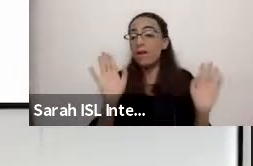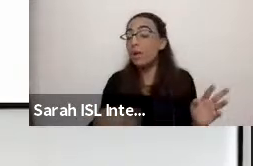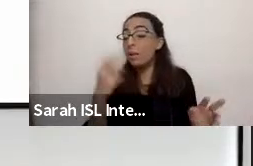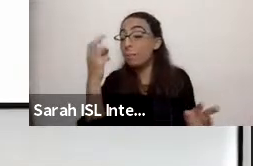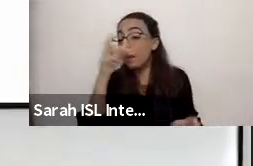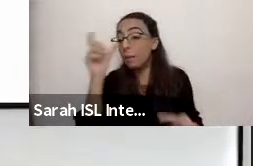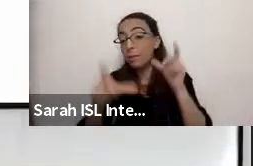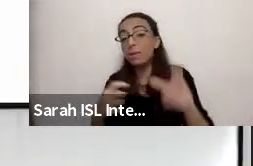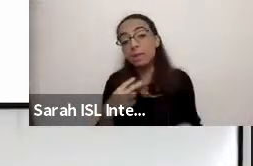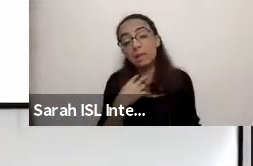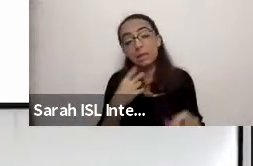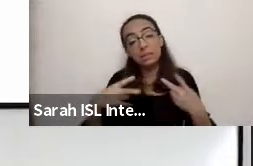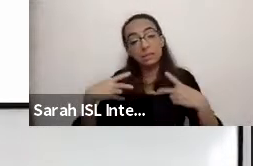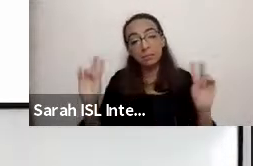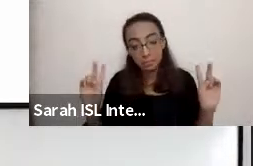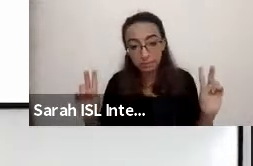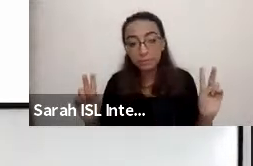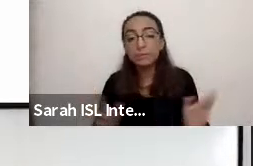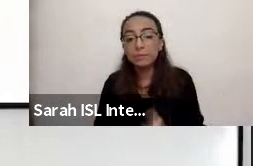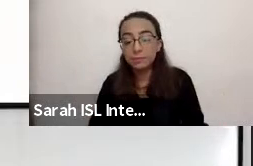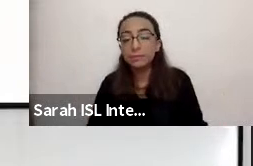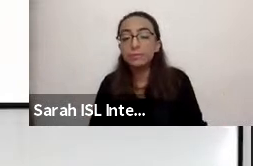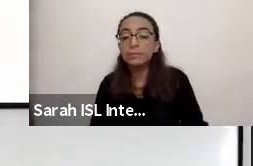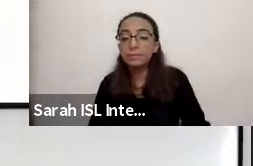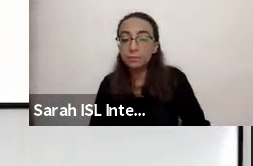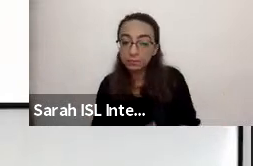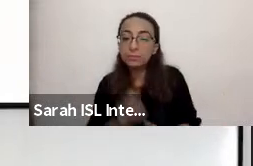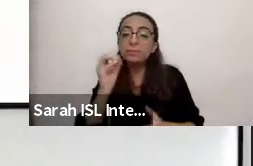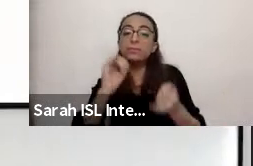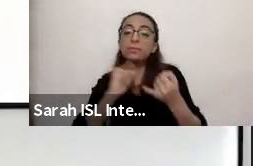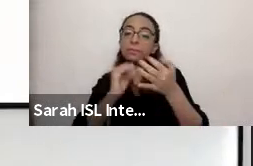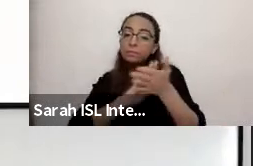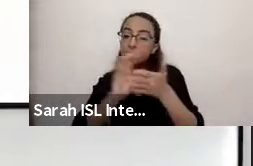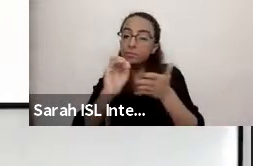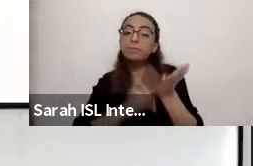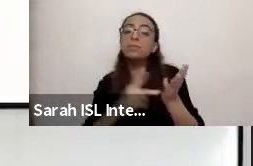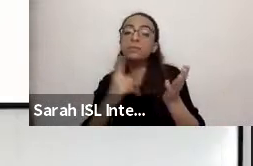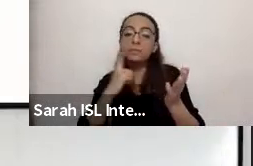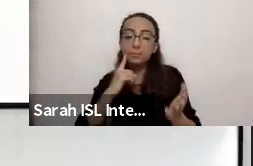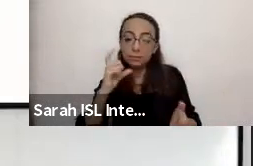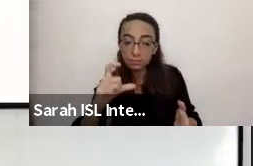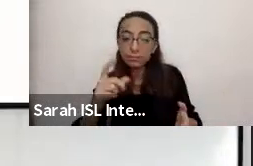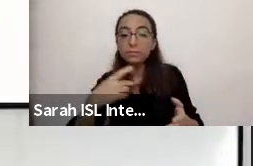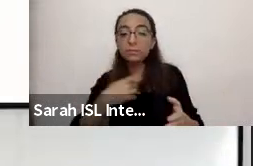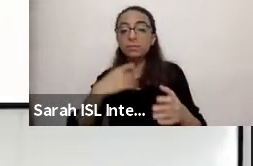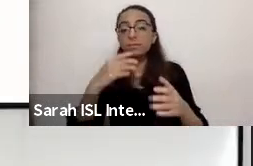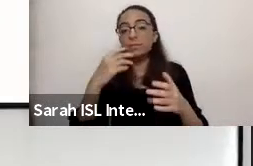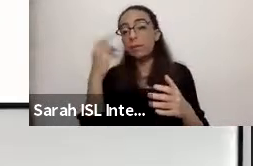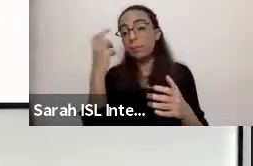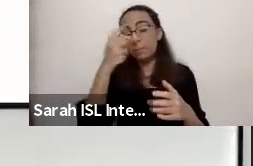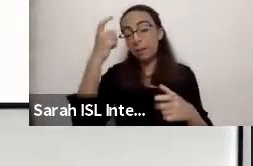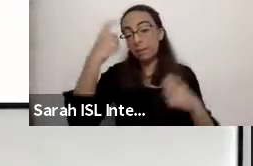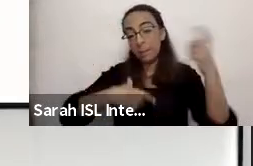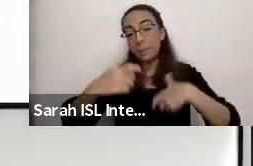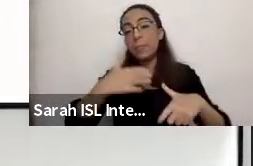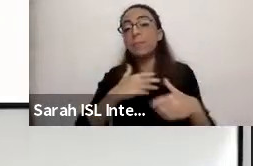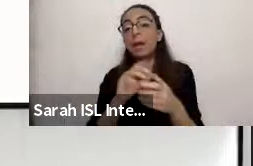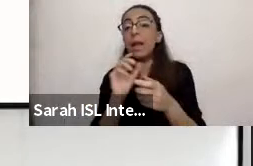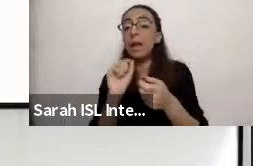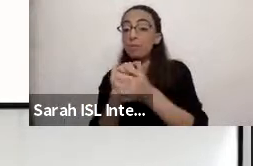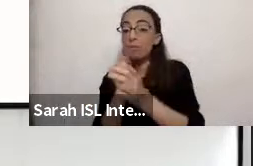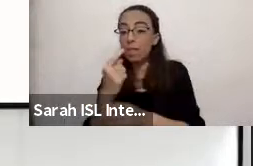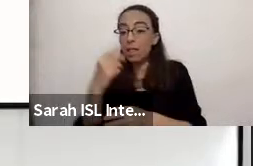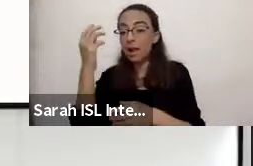है। उसी क्षेत्र में गत कई वर्षों से ओसोनिक विजन फॉर द ब्लाइंड वेलफेयर सोसाइटी काम कर रहा है। हमने फैंसी कैंडल्स को